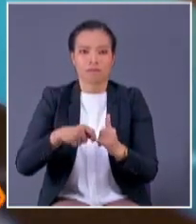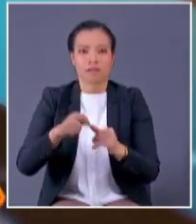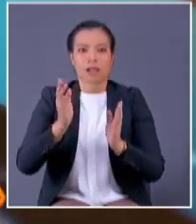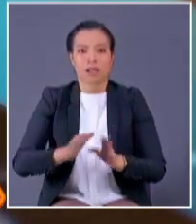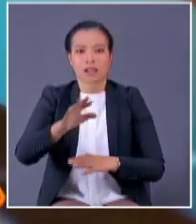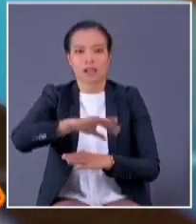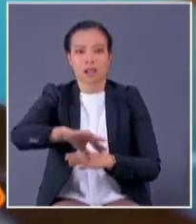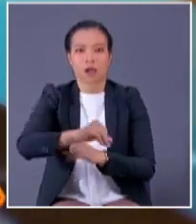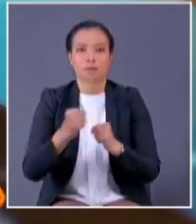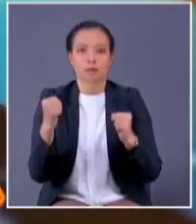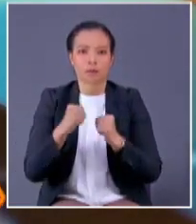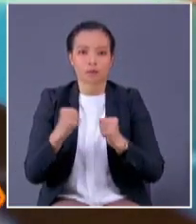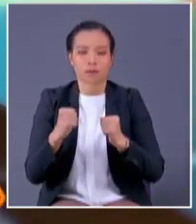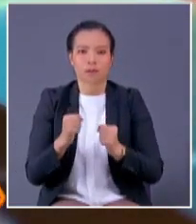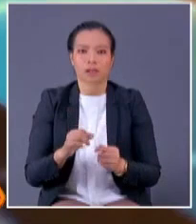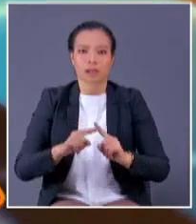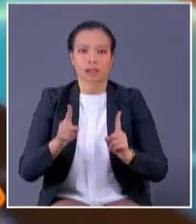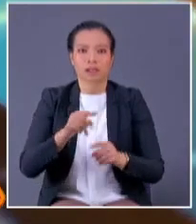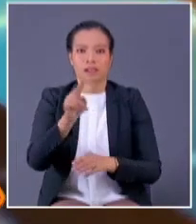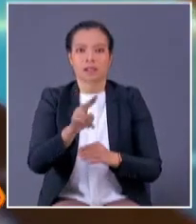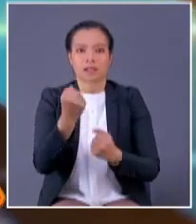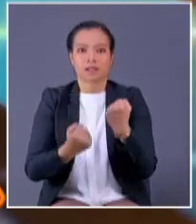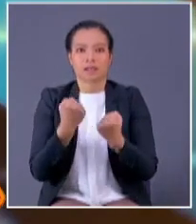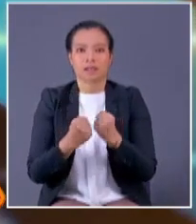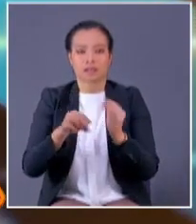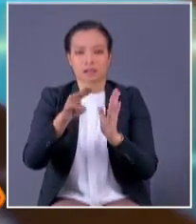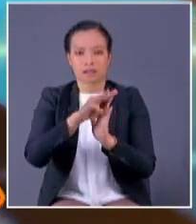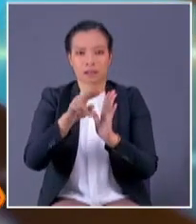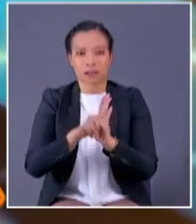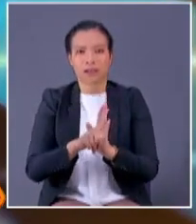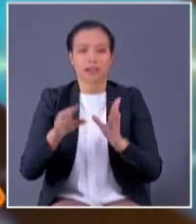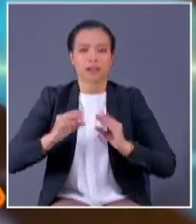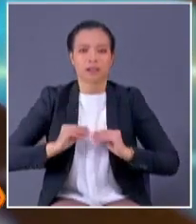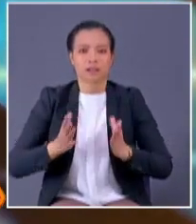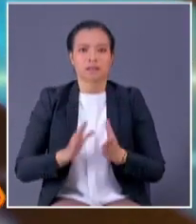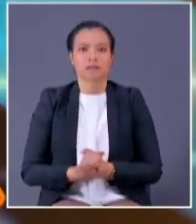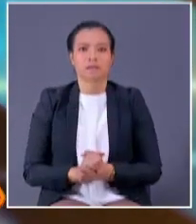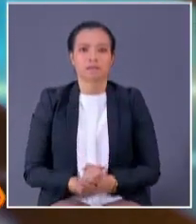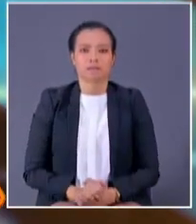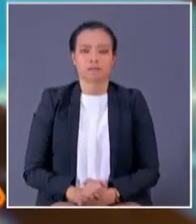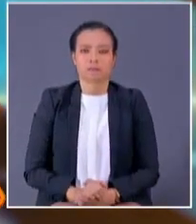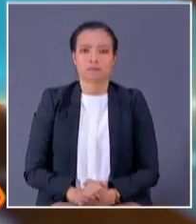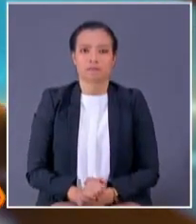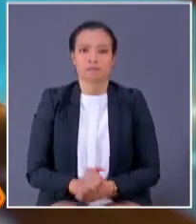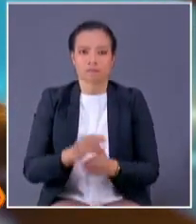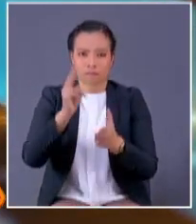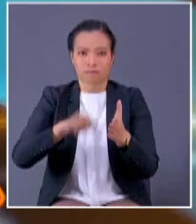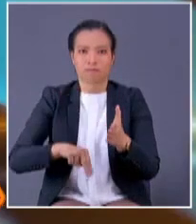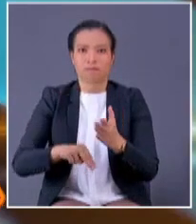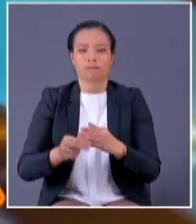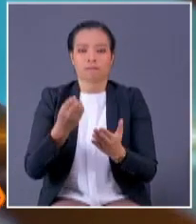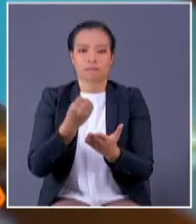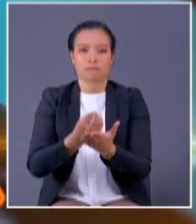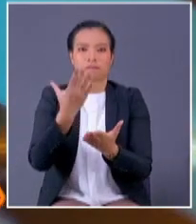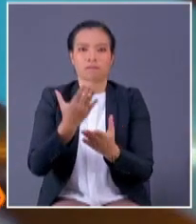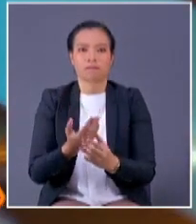จะทำให้คนเกรงกลัวนะครับการใช้รถใช้ถนนก็จะมีระเบียบวินัยมากขึ้นไม่เห็นด้วย ไม่คือจริงๆแล้วไอ้บทปรับที่สูงๆเนี่ยฮะ